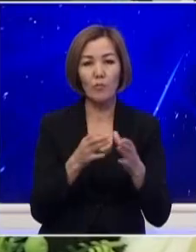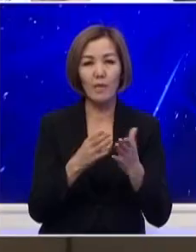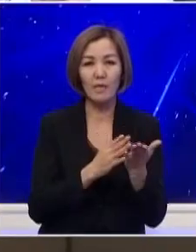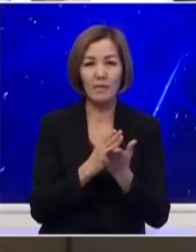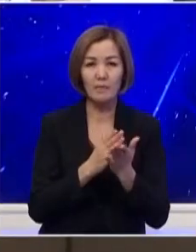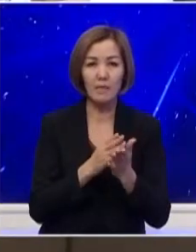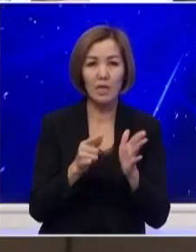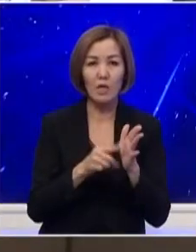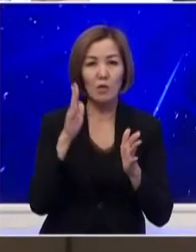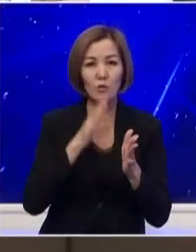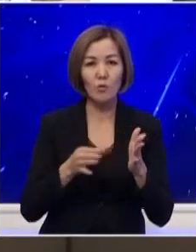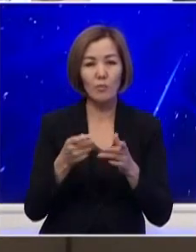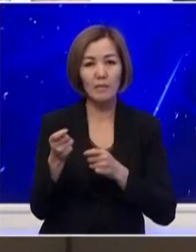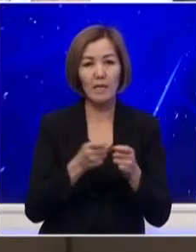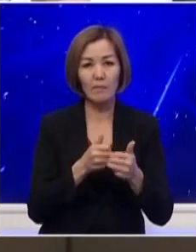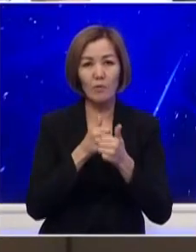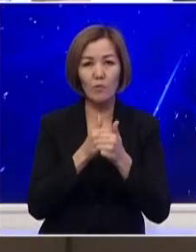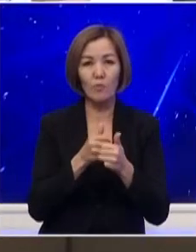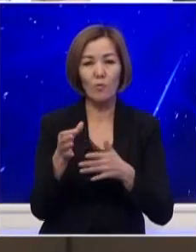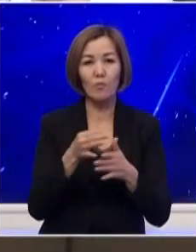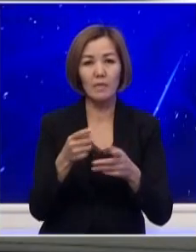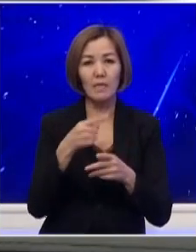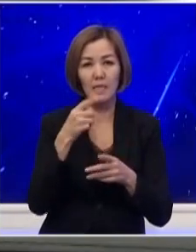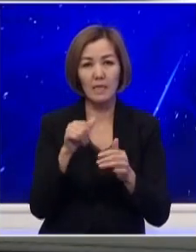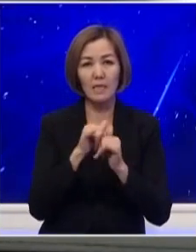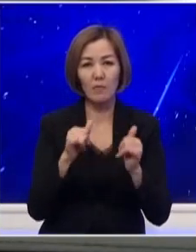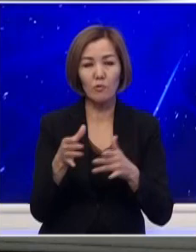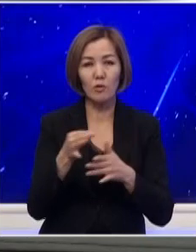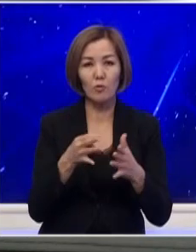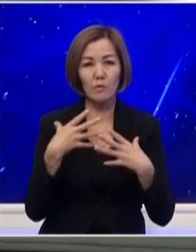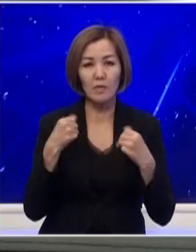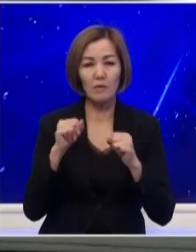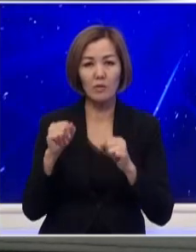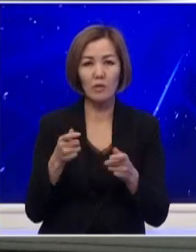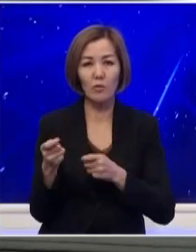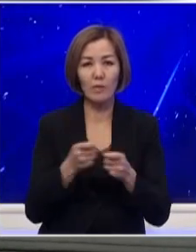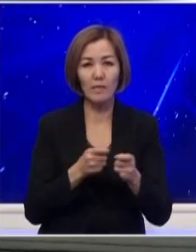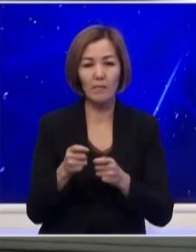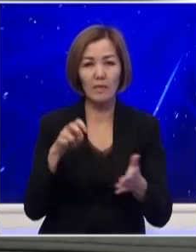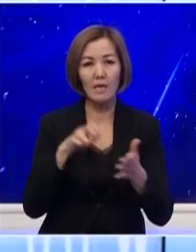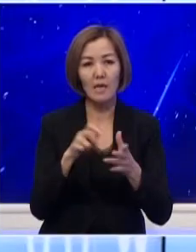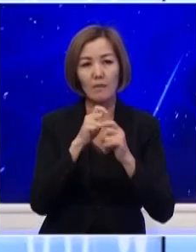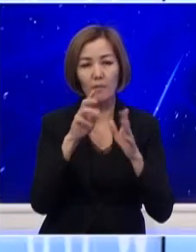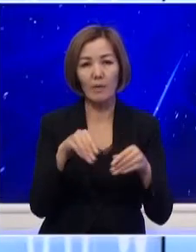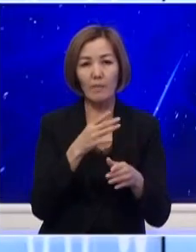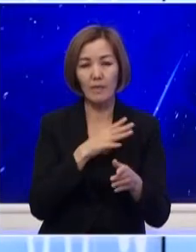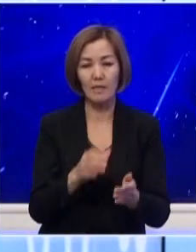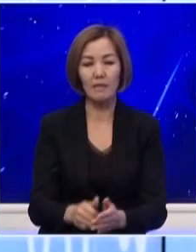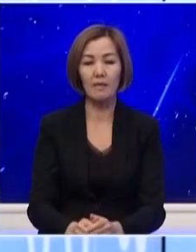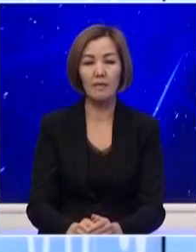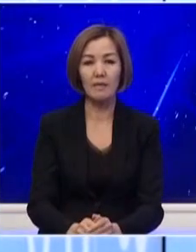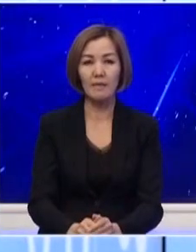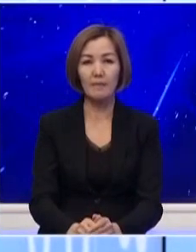сала қызметкерлері Жетісу облысы әкімі орынбасарының облыстық тілдерді дамыту және облыстық денсаулық сақтау басқармасының алғыс